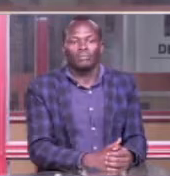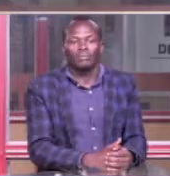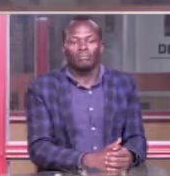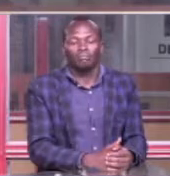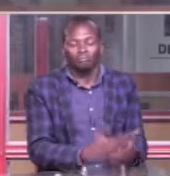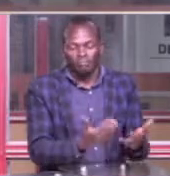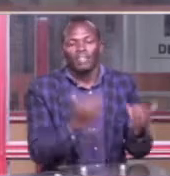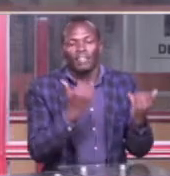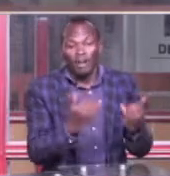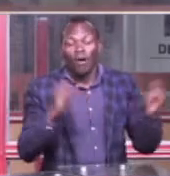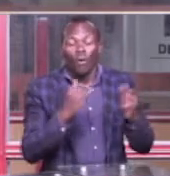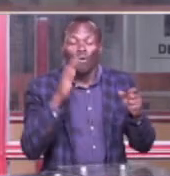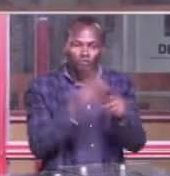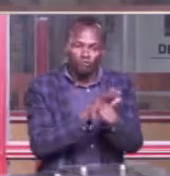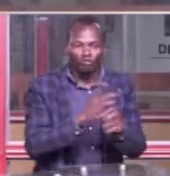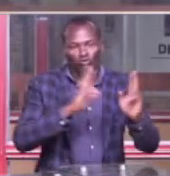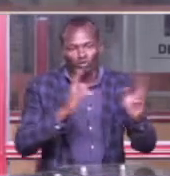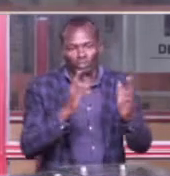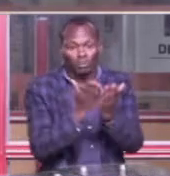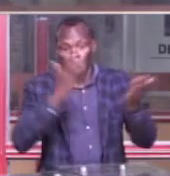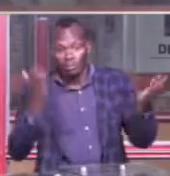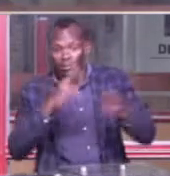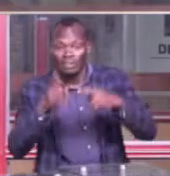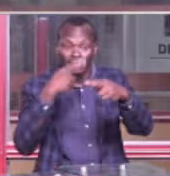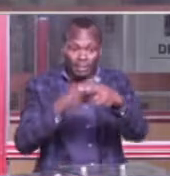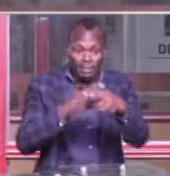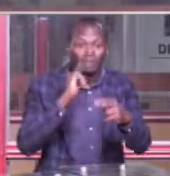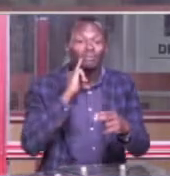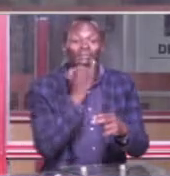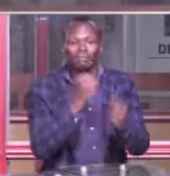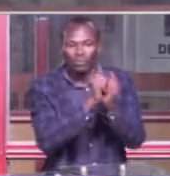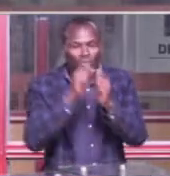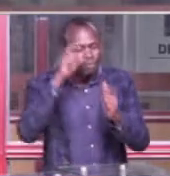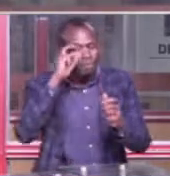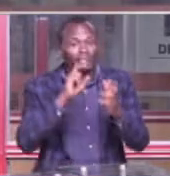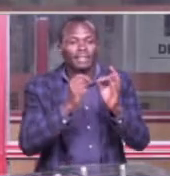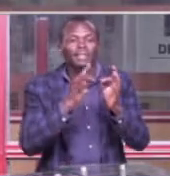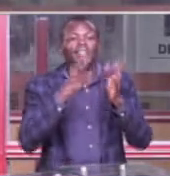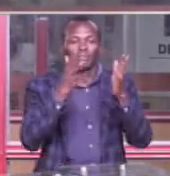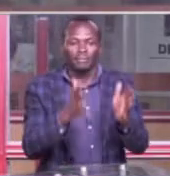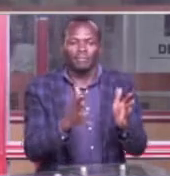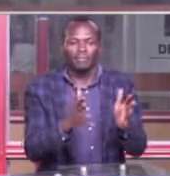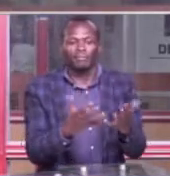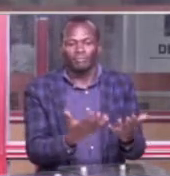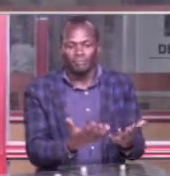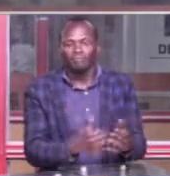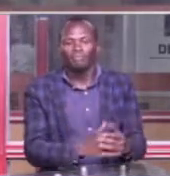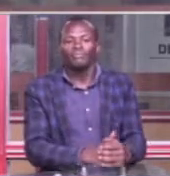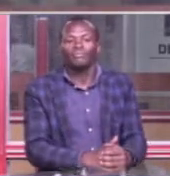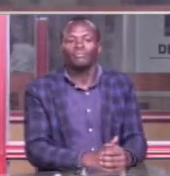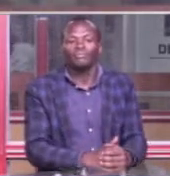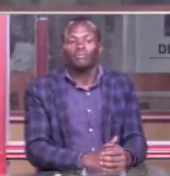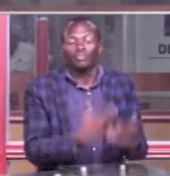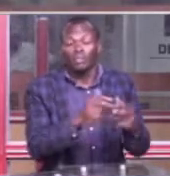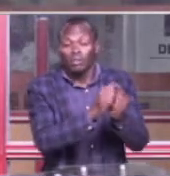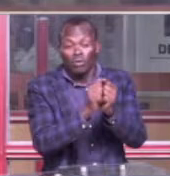Mabujuvuge gano ndi Serwanja Julius na Richams Isaac gola ba wansao akutusa ko limi olaba nafa bategero obonero awono twanise na myoka